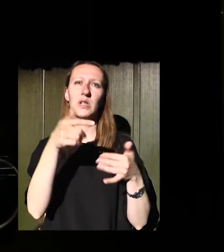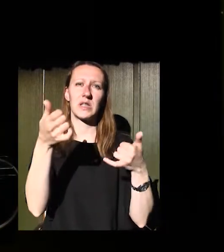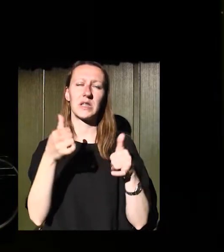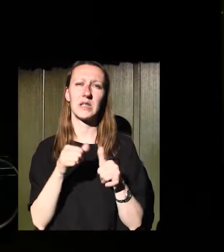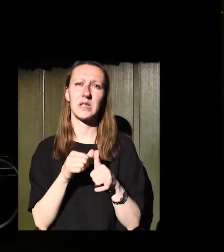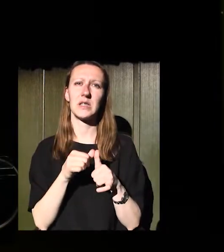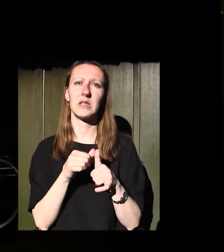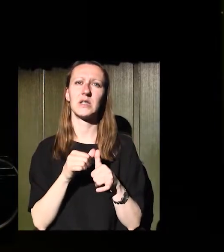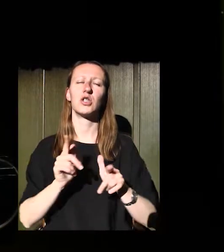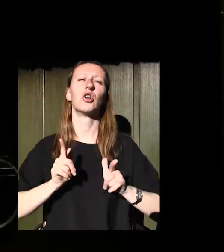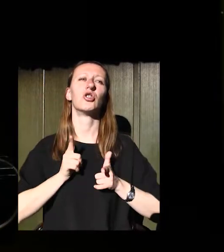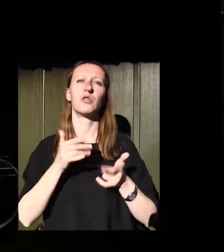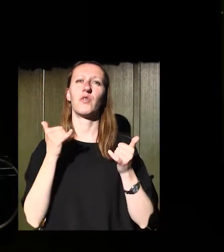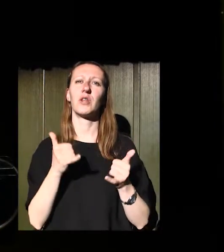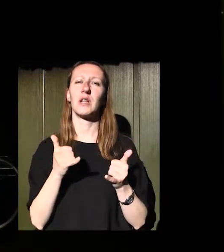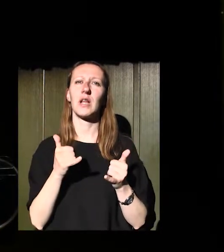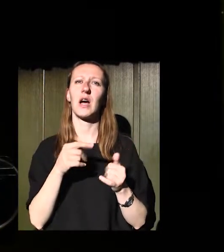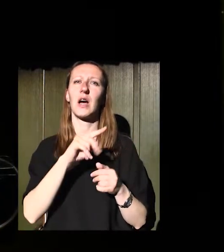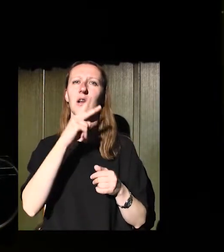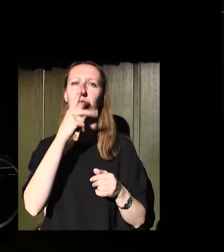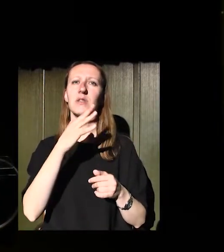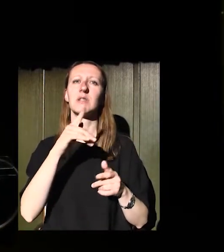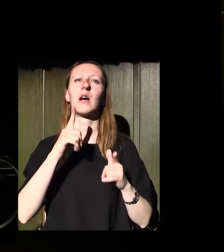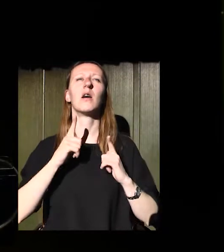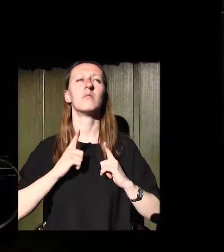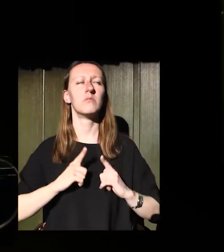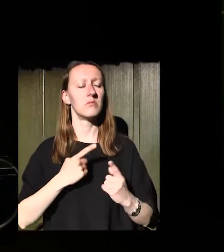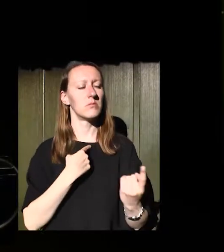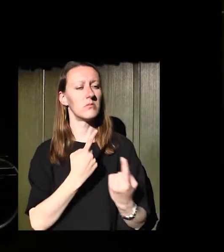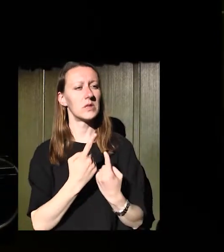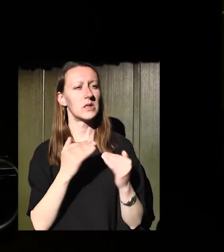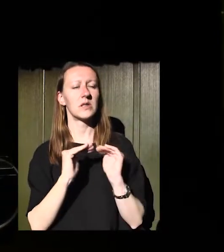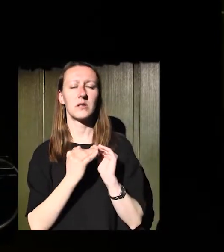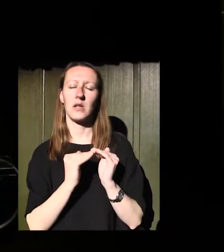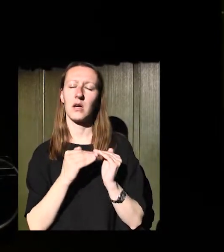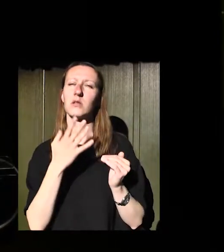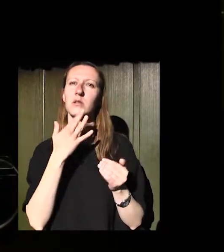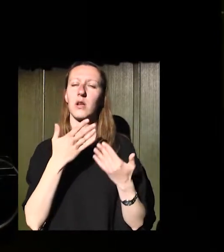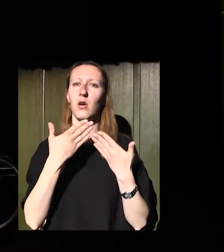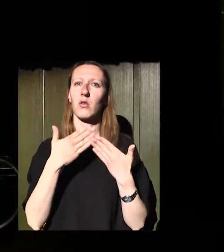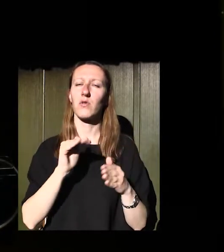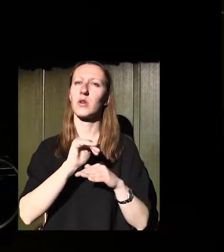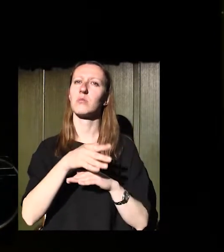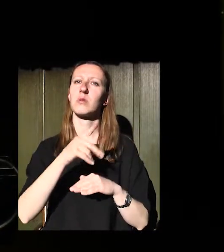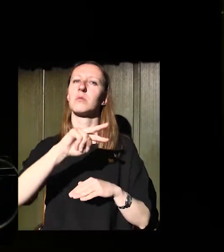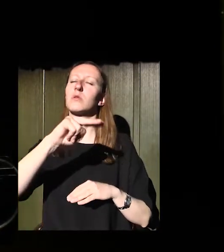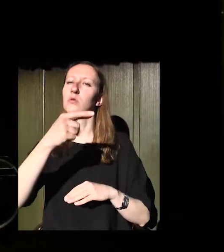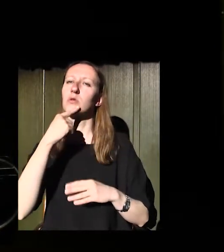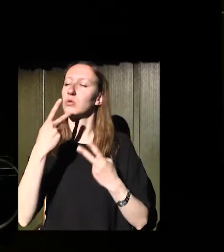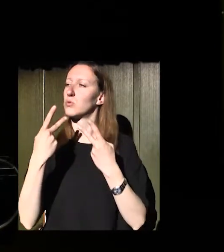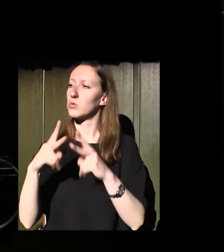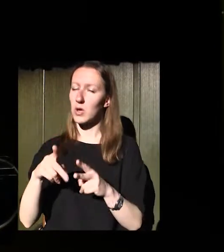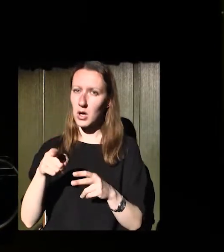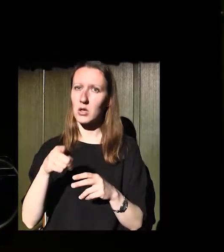građana Istre, suživot je danas sinonim za miroljubivost, za otvorenost prema drugom